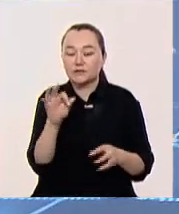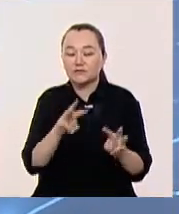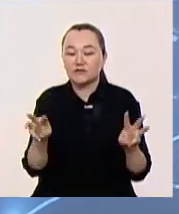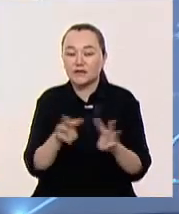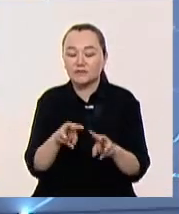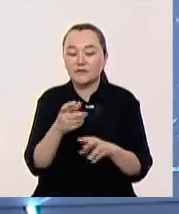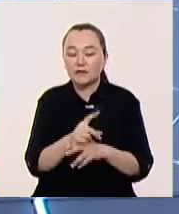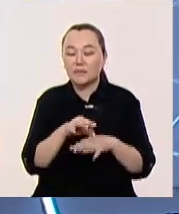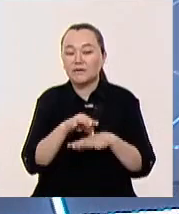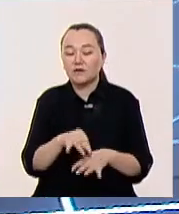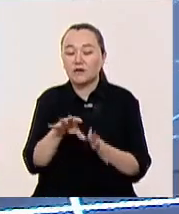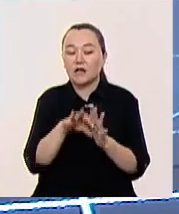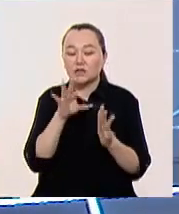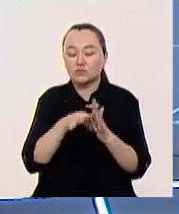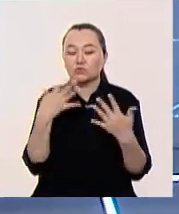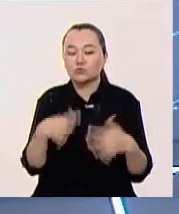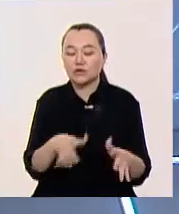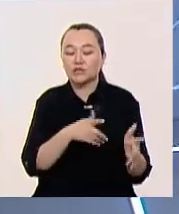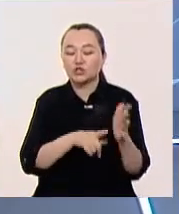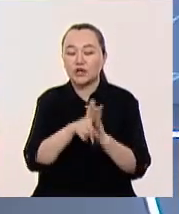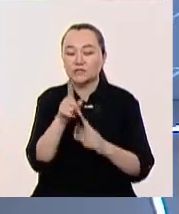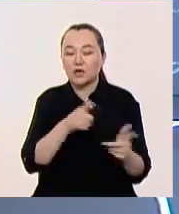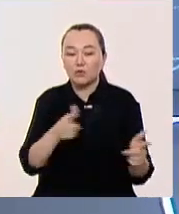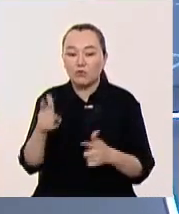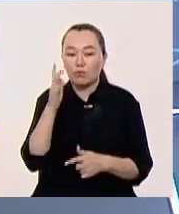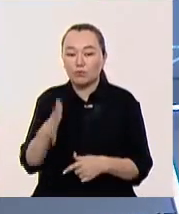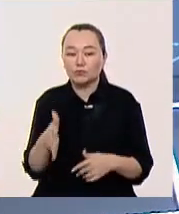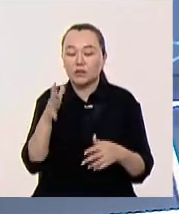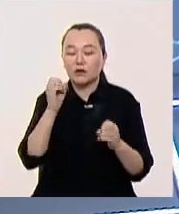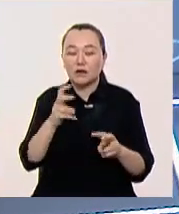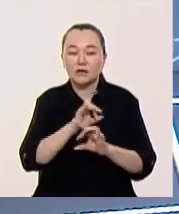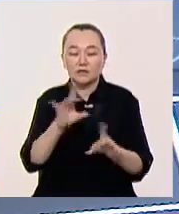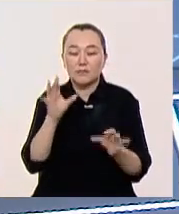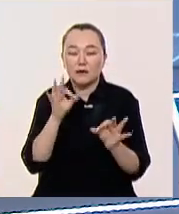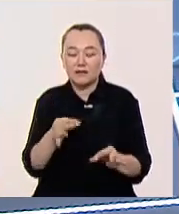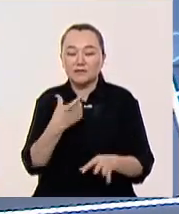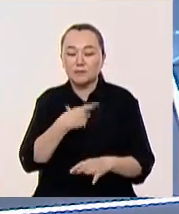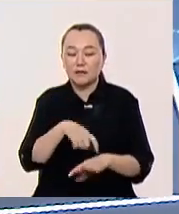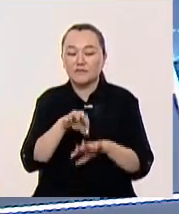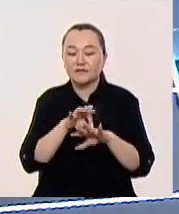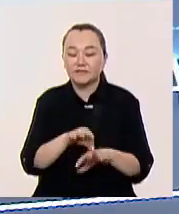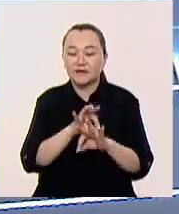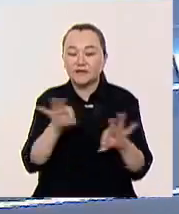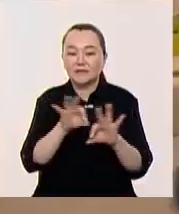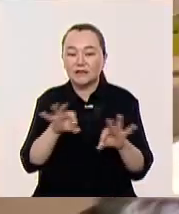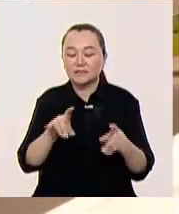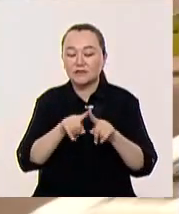Подготовка к проведению голосования уже началась. Сегодня представителям НПО рассказали о том, как правильно вести агитацию.